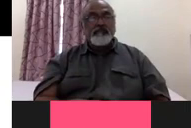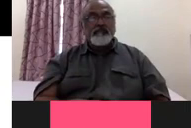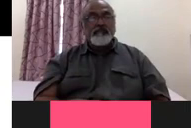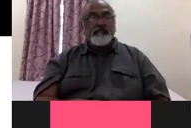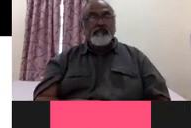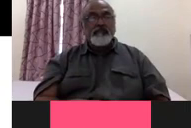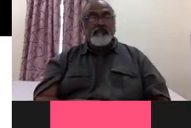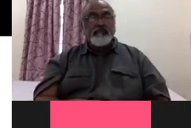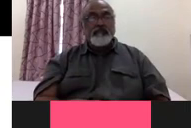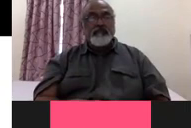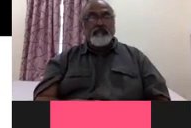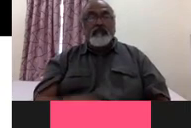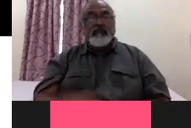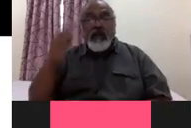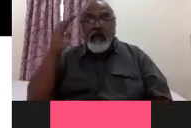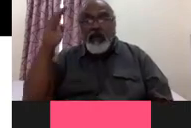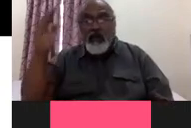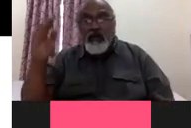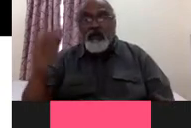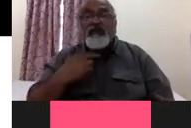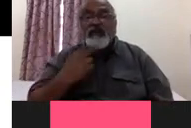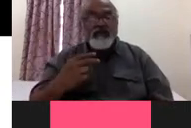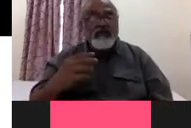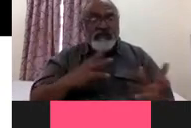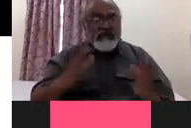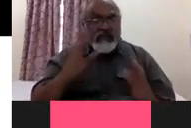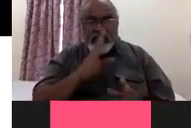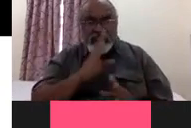Hello. हाँ, please go ahead. Sir,